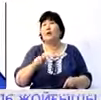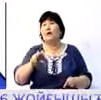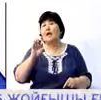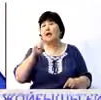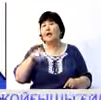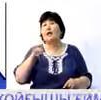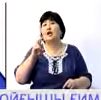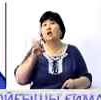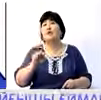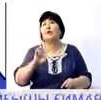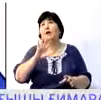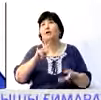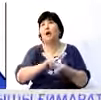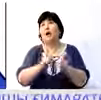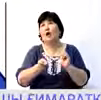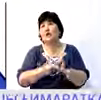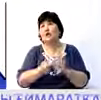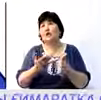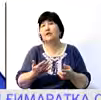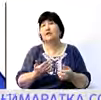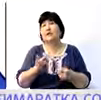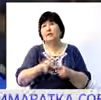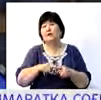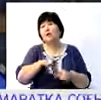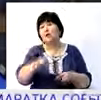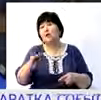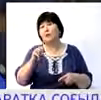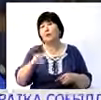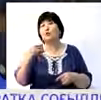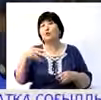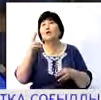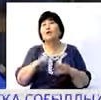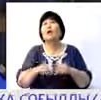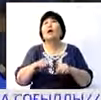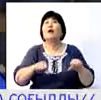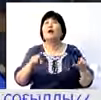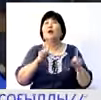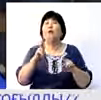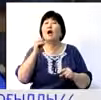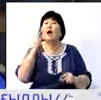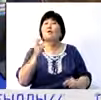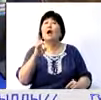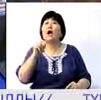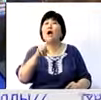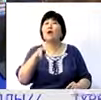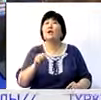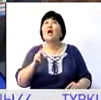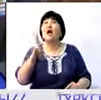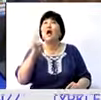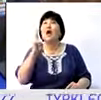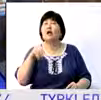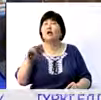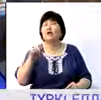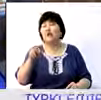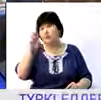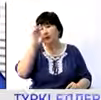елтаңбалары бәрі ауыстыру жұмысы мамыр айының 30-ына дейін аяқталады. Комиссия отырысында сондай ақ Қармақшы, Қазалы аудандарының әкімдері